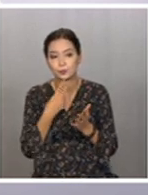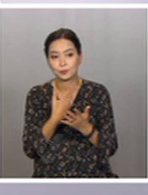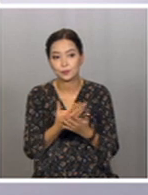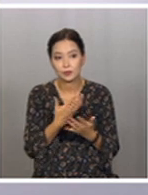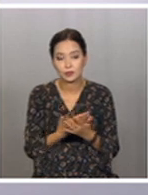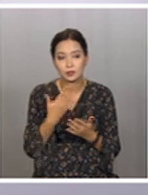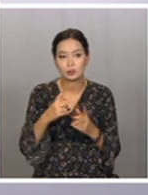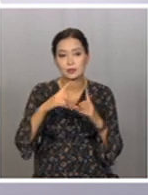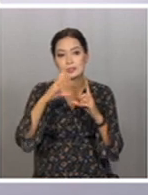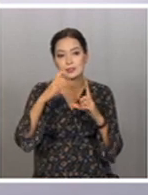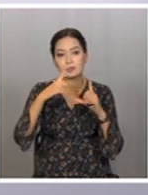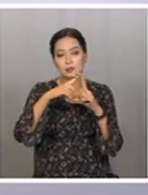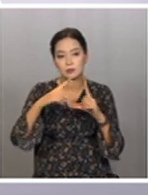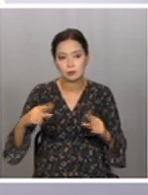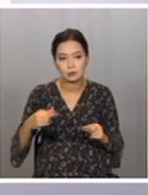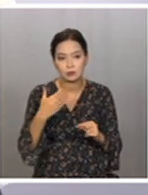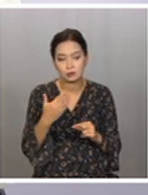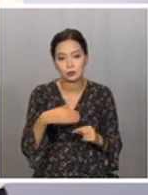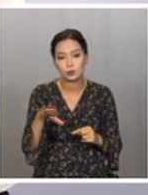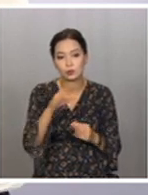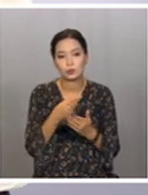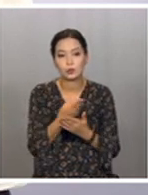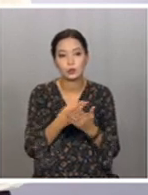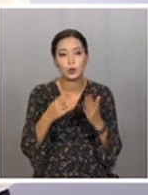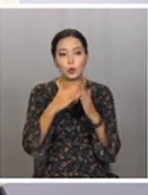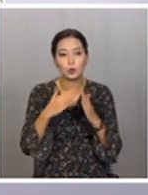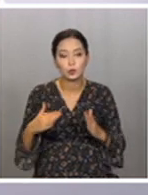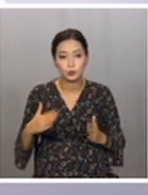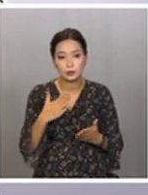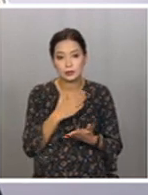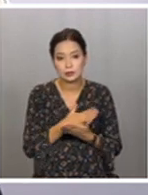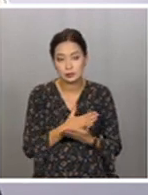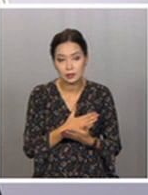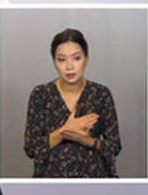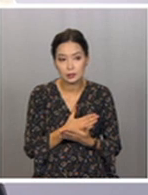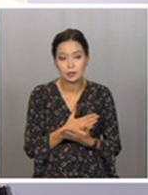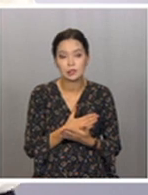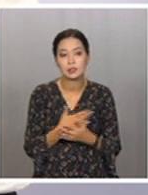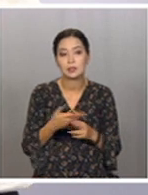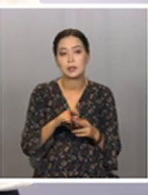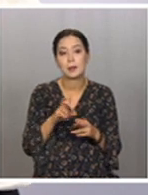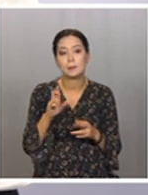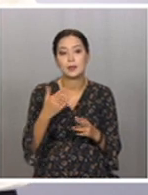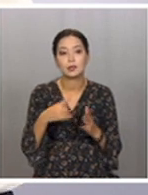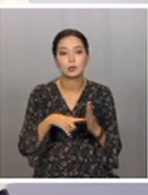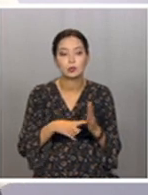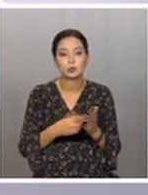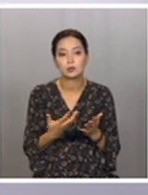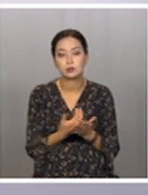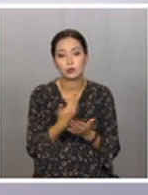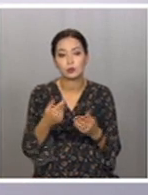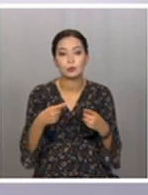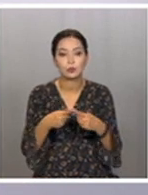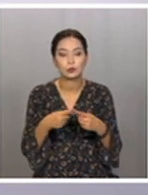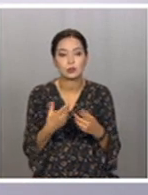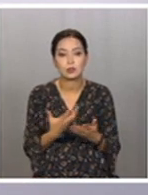тізбектей қосайық. Міні бізде үш бұрыш шықты. Осы үш бұрышта біз Б бұрышын табайық. Ол бұрышты табу үшін бізге